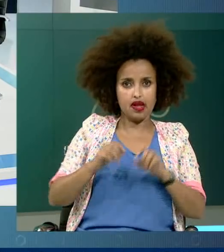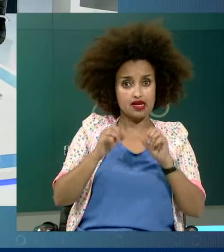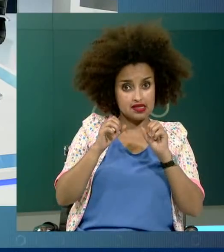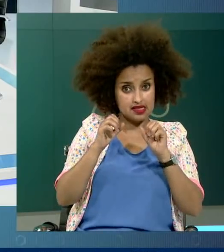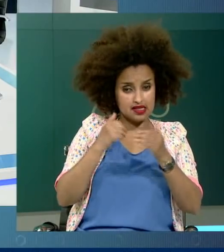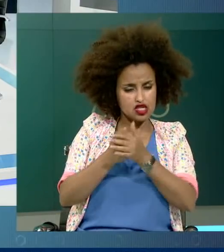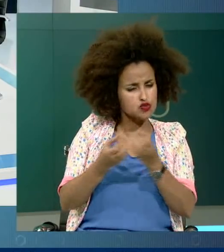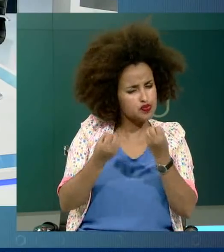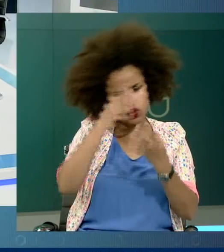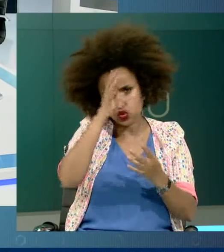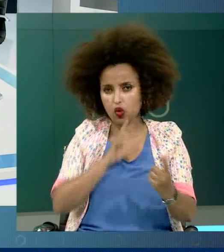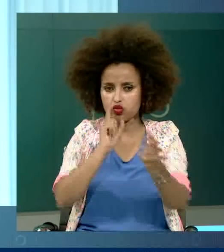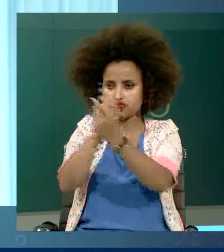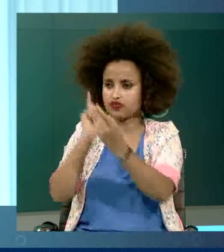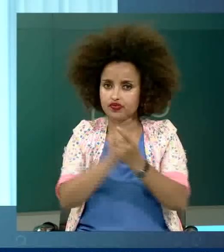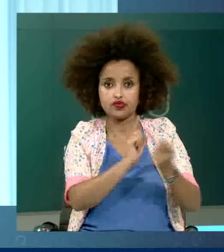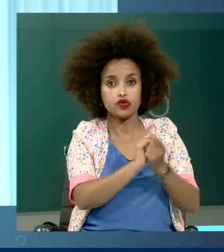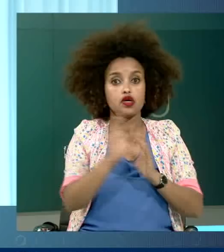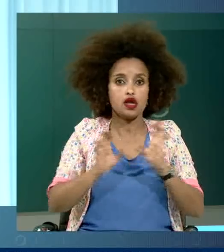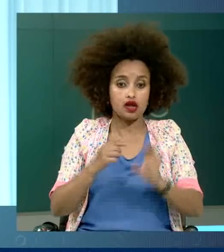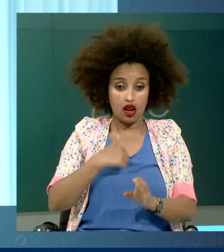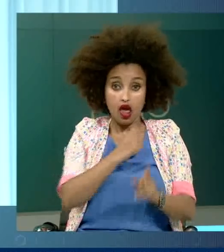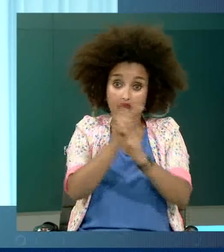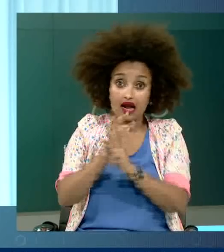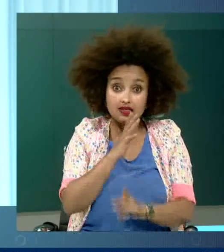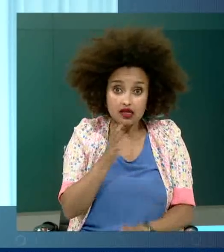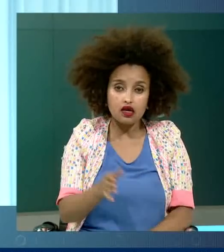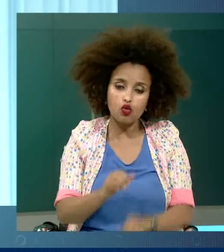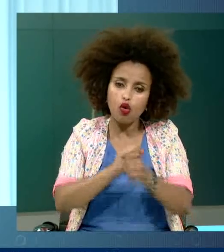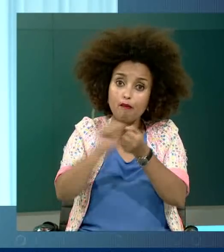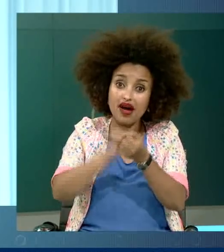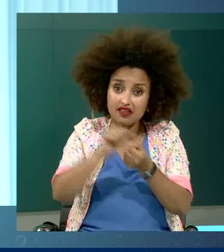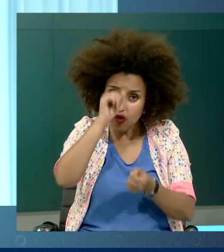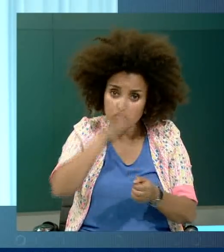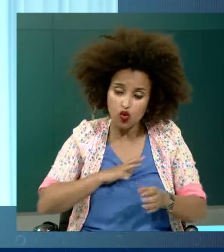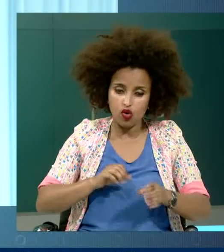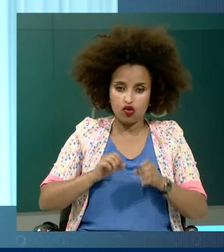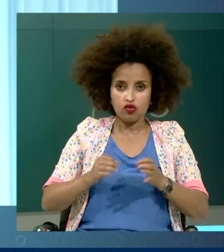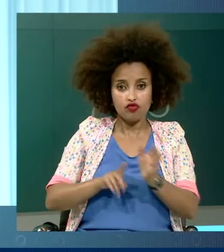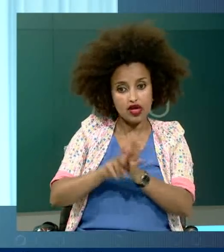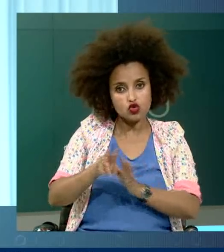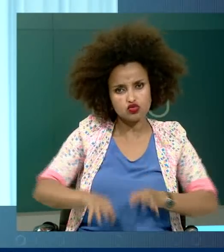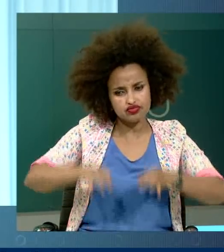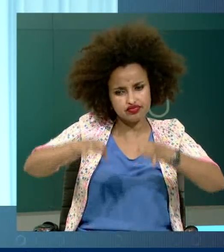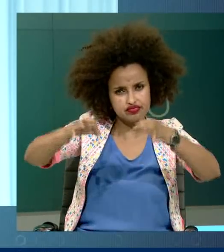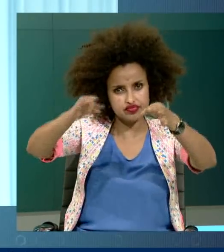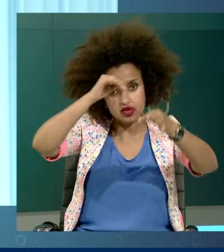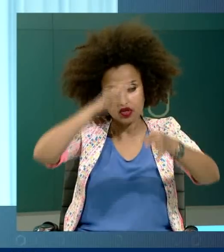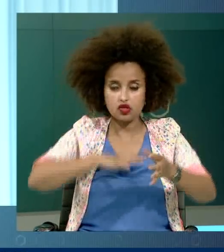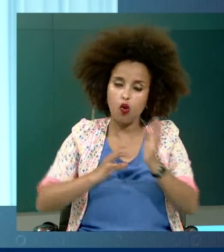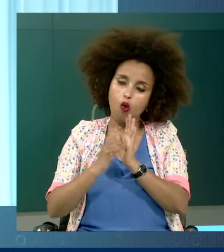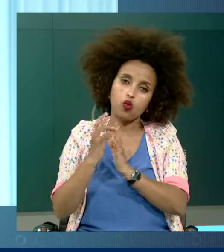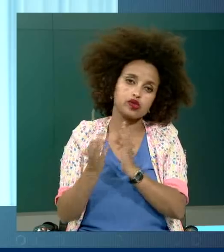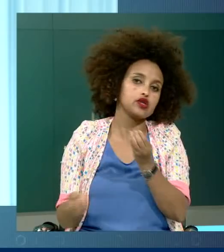ብዙ በትራንስፖርቱ በምኑ በምኑ እኔ ባልተጠነቀቁኝ ቁጥር የማጠፋው ሰው ቫይረሱን የማሰራጨው ሰው ቁጥርም እየበዛ ይመጣል።